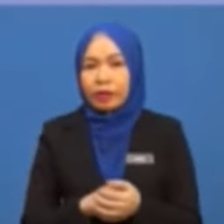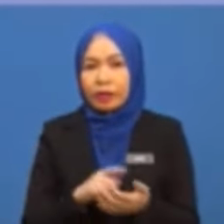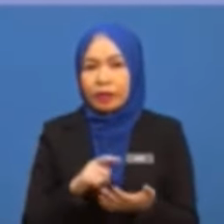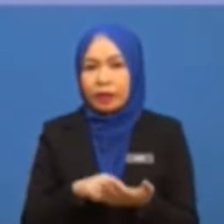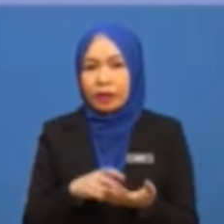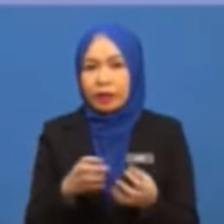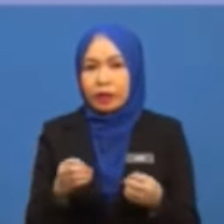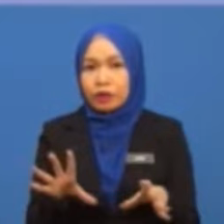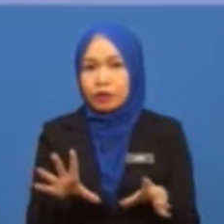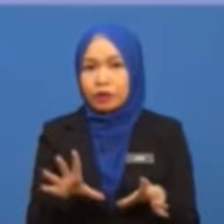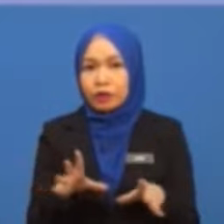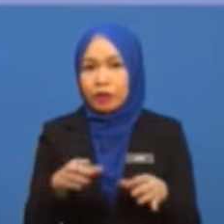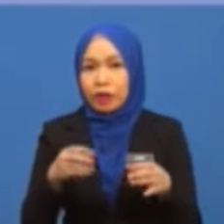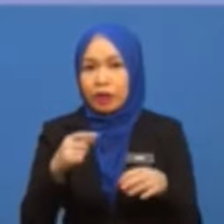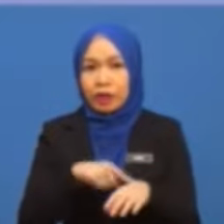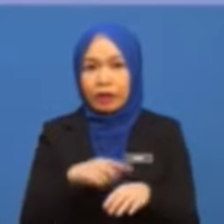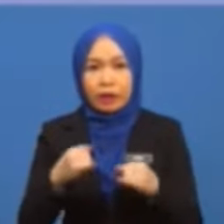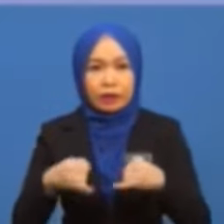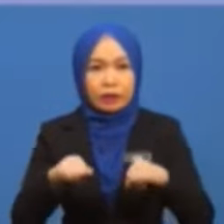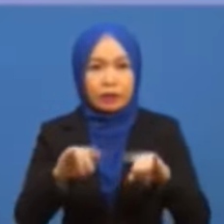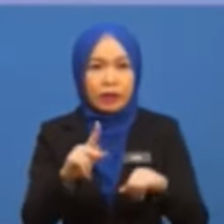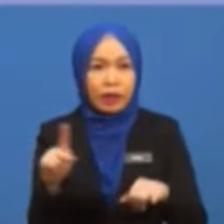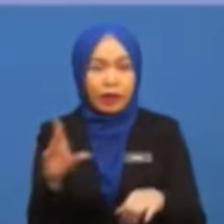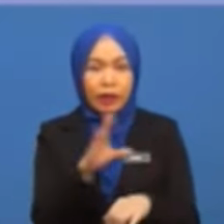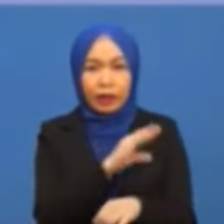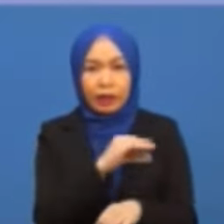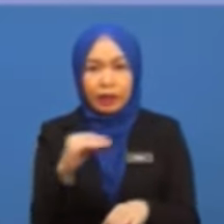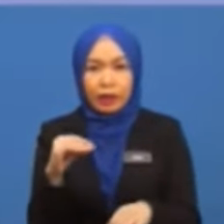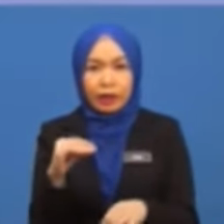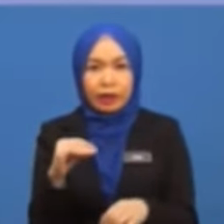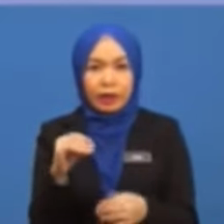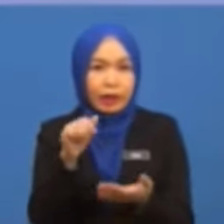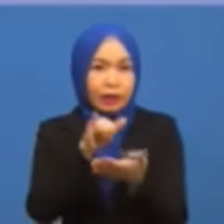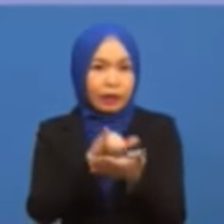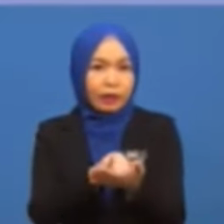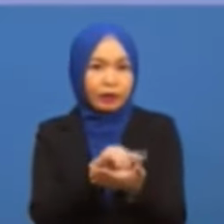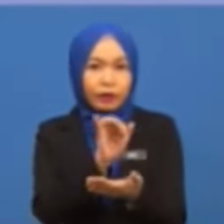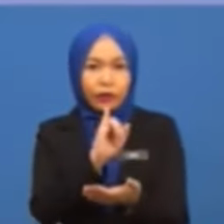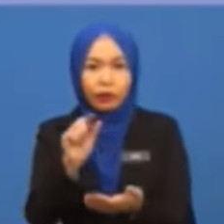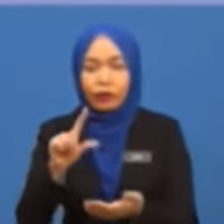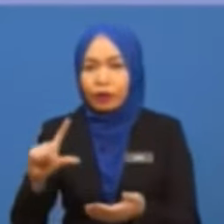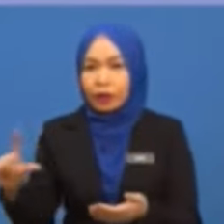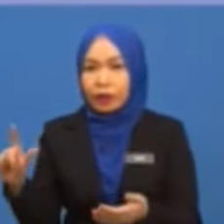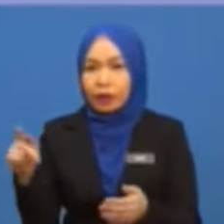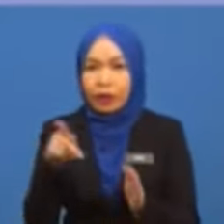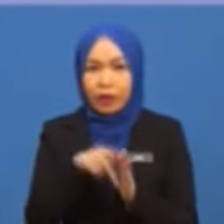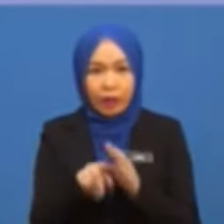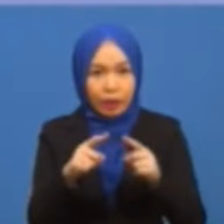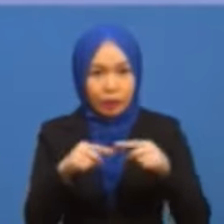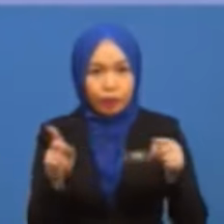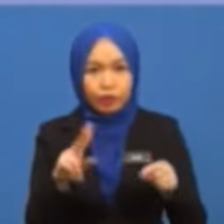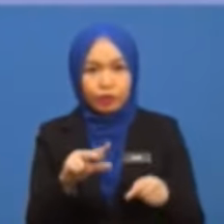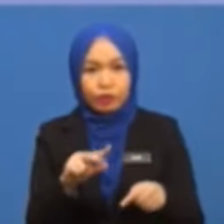Kepekatan ion hidrogen 0.1 mol per desimeter padu, nilai pH